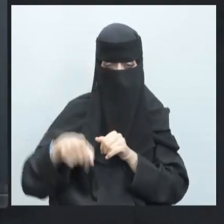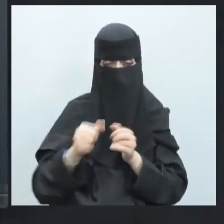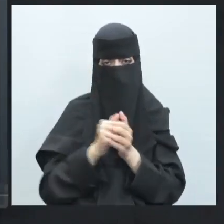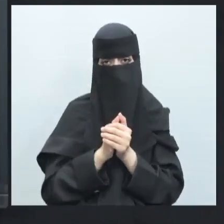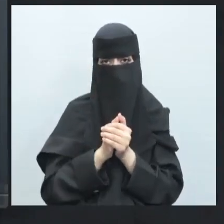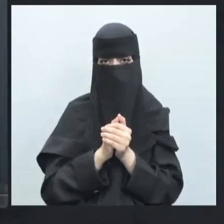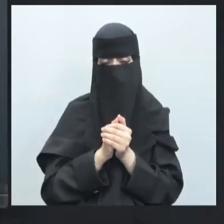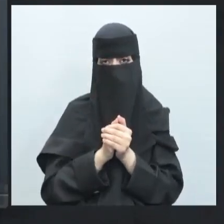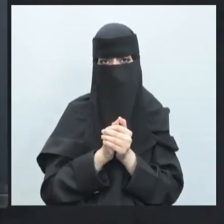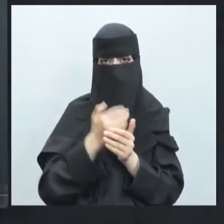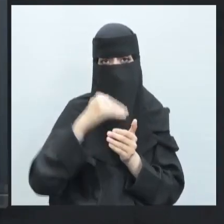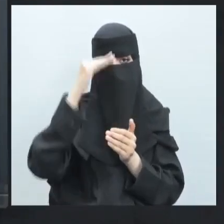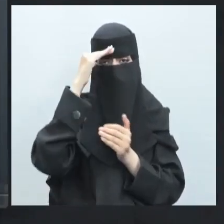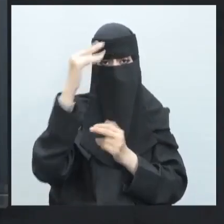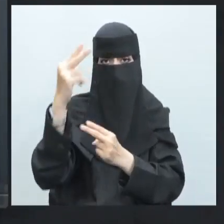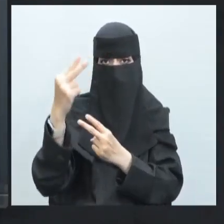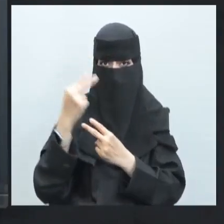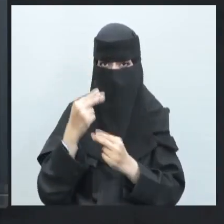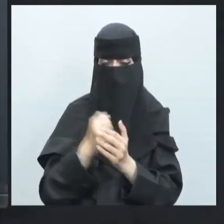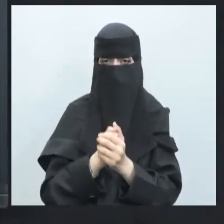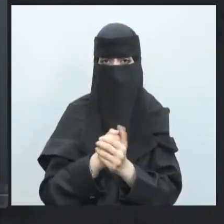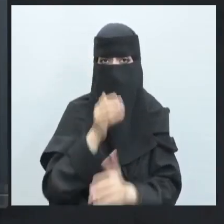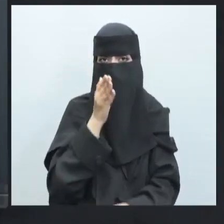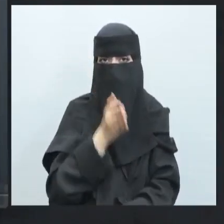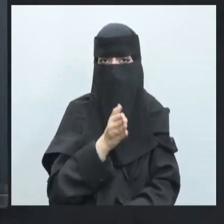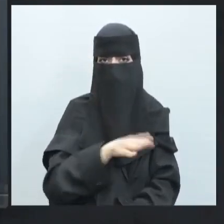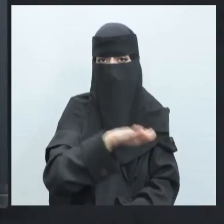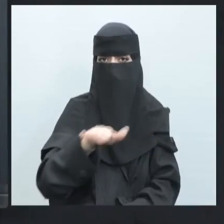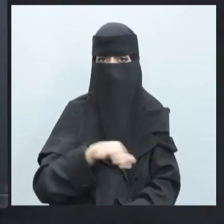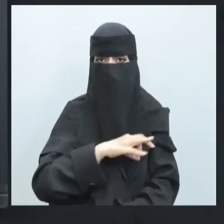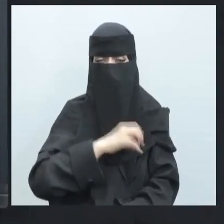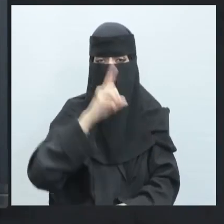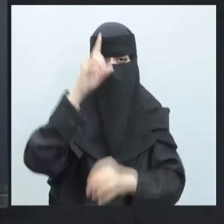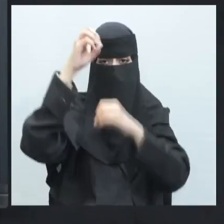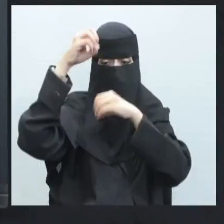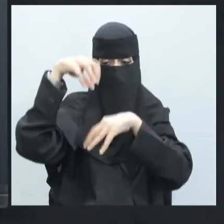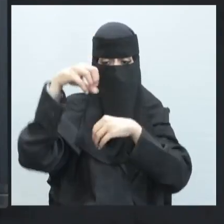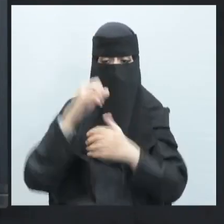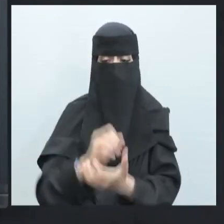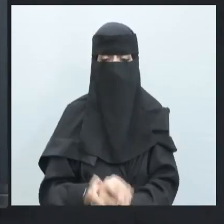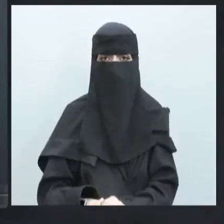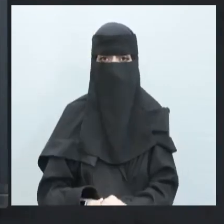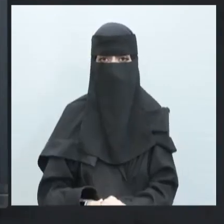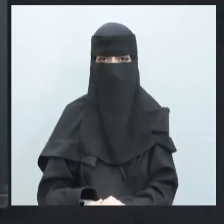كاضاءة لهذا اليوم شكرا لكم لحسن المتابعه والسلام عليكم ورحمه الله وبركاته